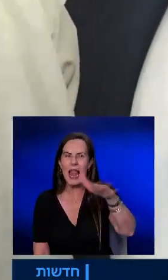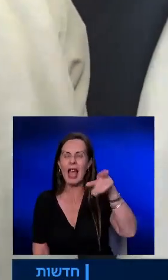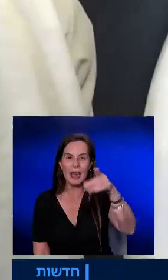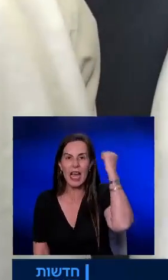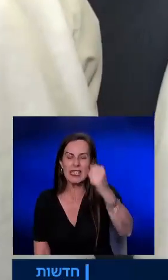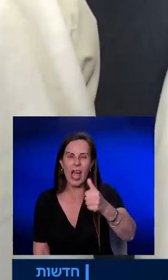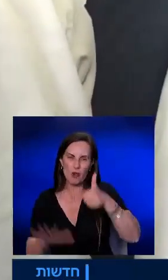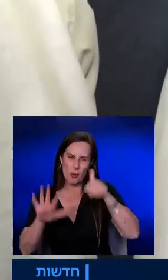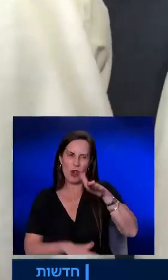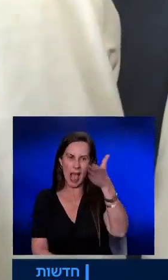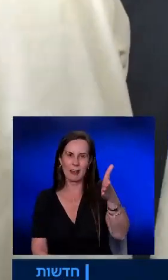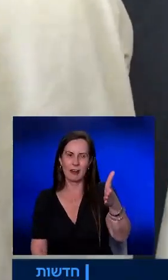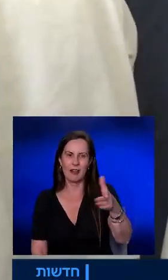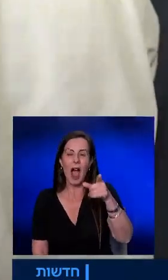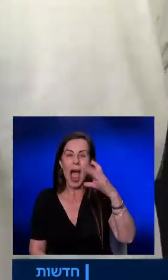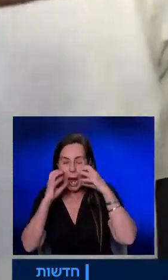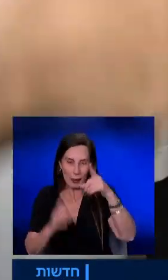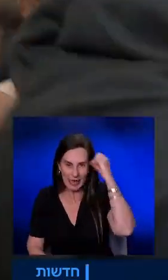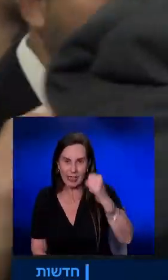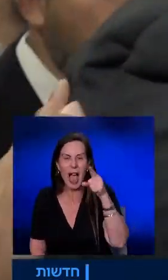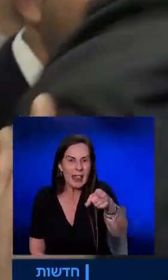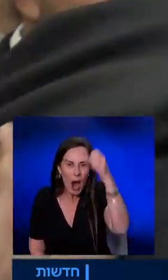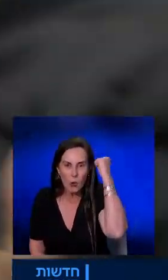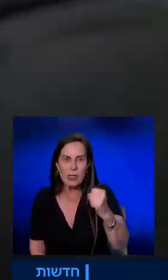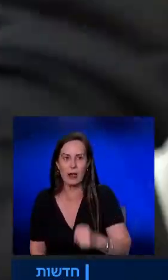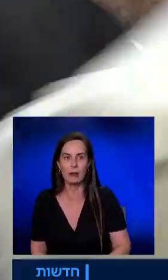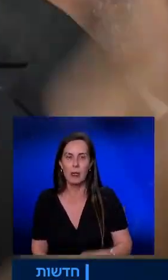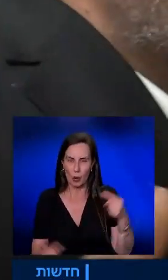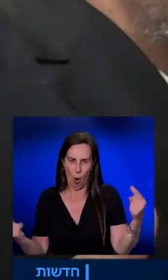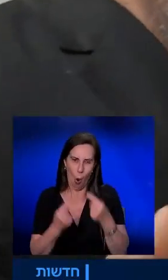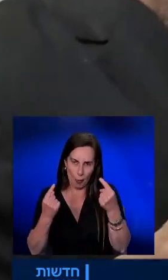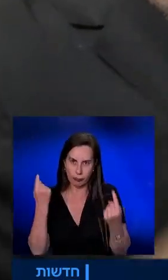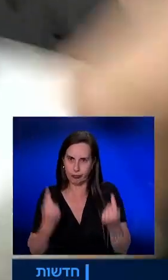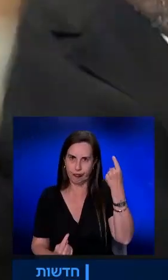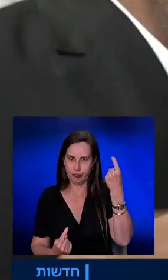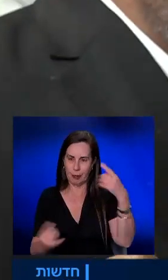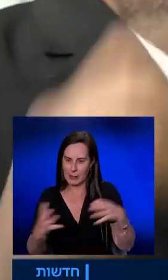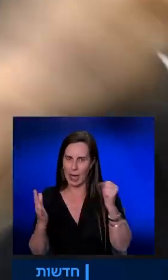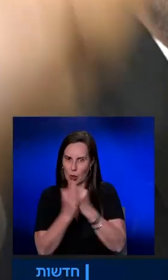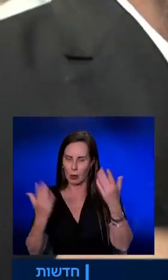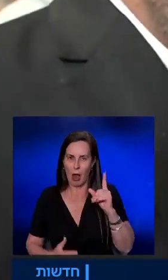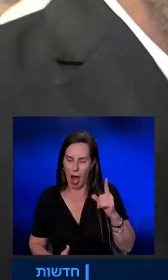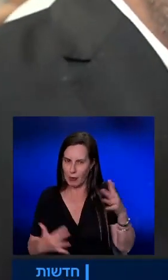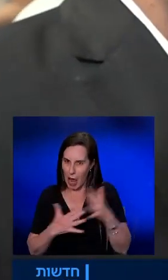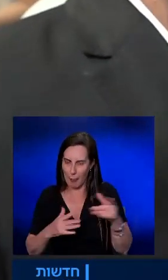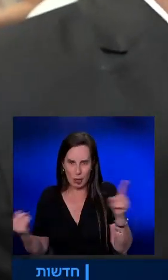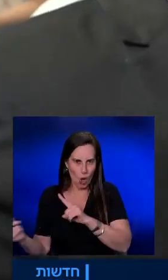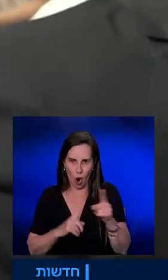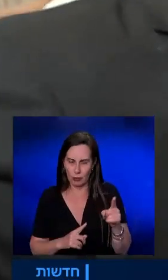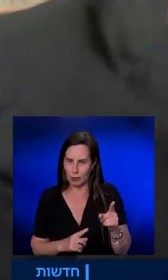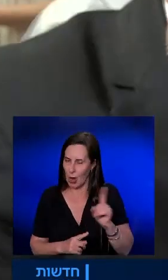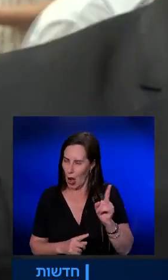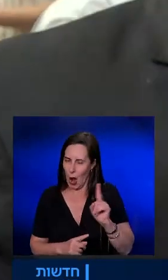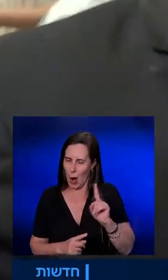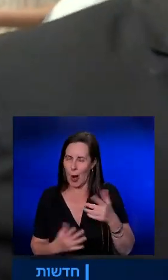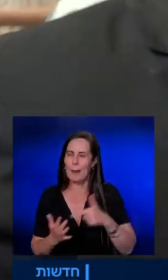ראש ממשלה! את רבין אתה רצחת, יא רוצח! זה אומנם עימות חריג במסיבת עיתונאים, אבל הביקורת הזאת לא הגיעה כמובן